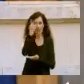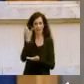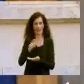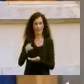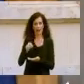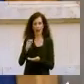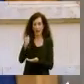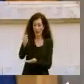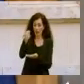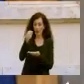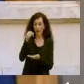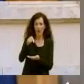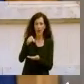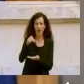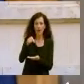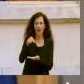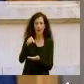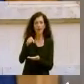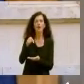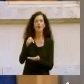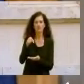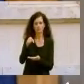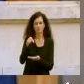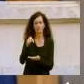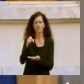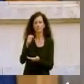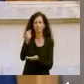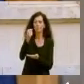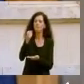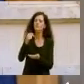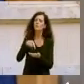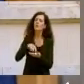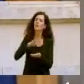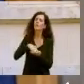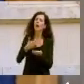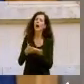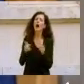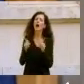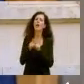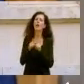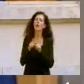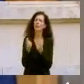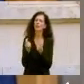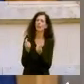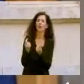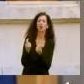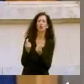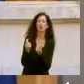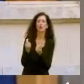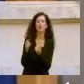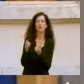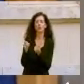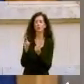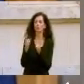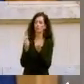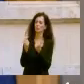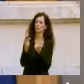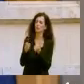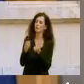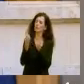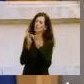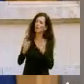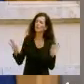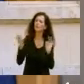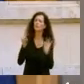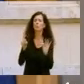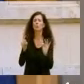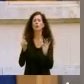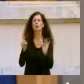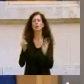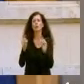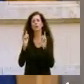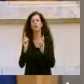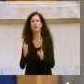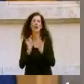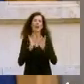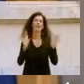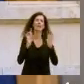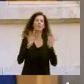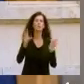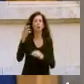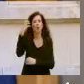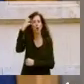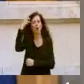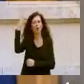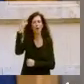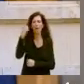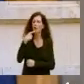potrà essere considerata un tesoretto di cui potrà disporre liberamente il governo di turno